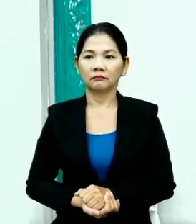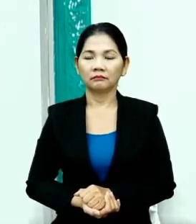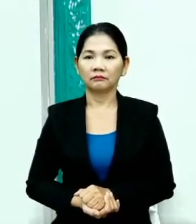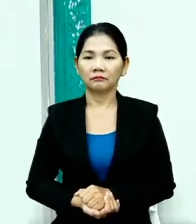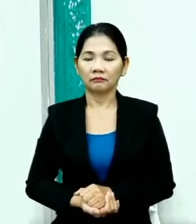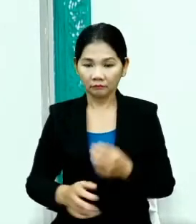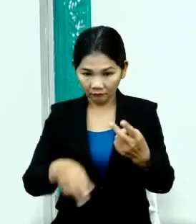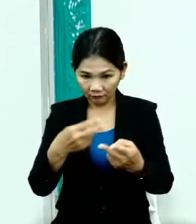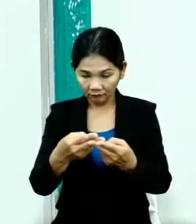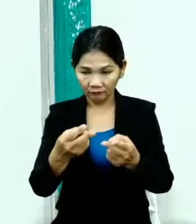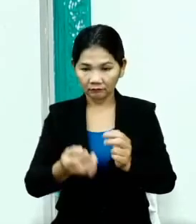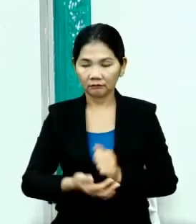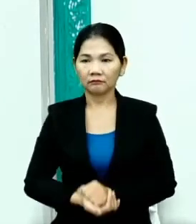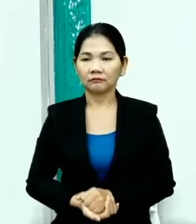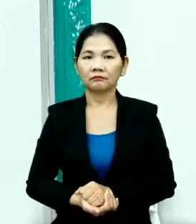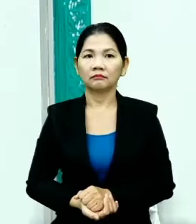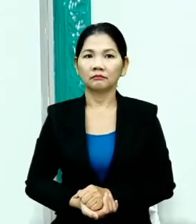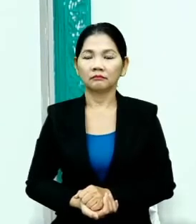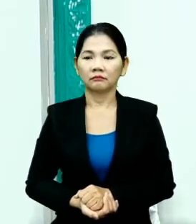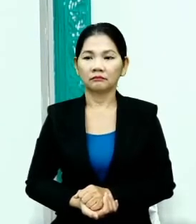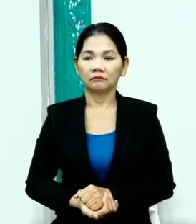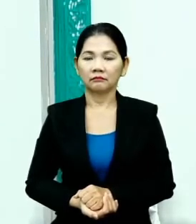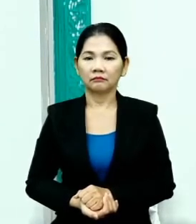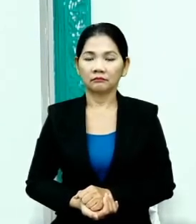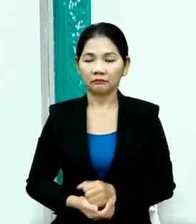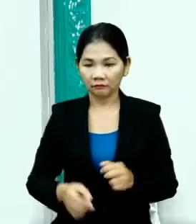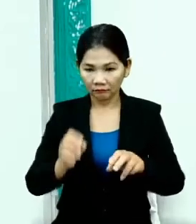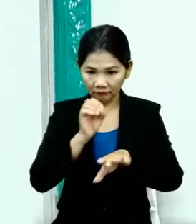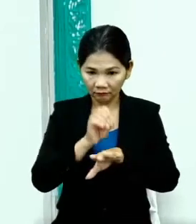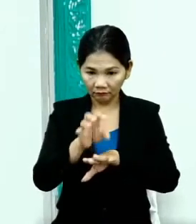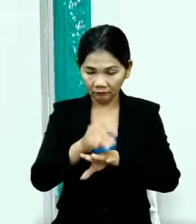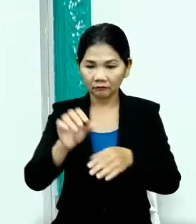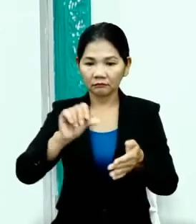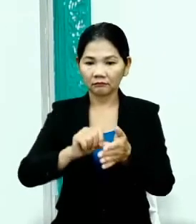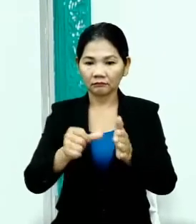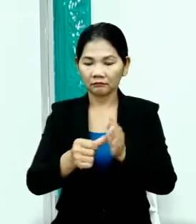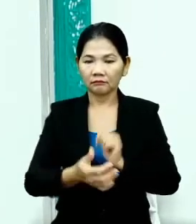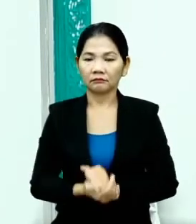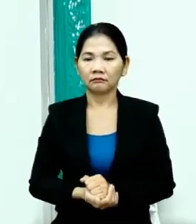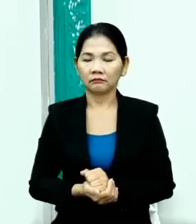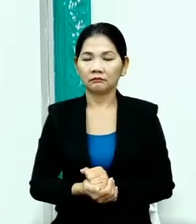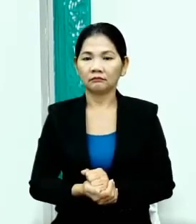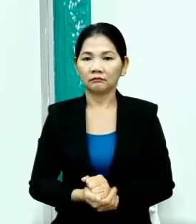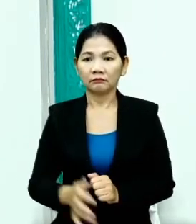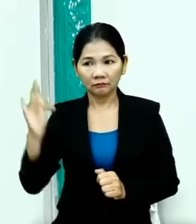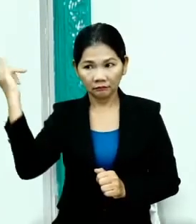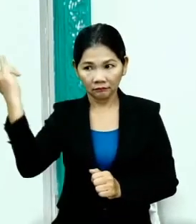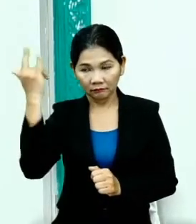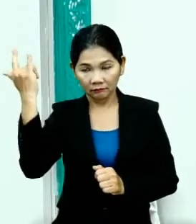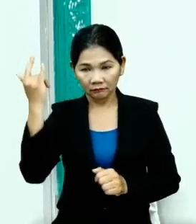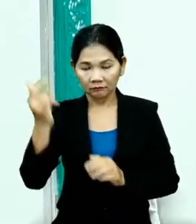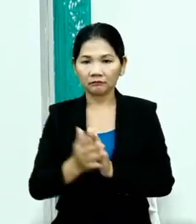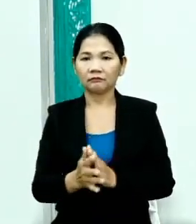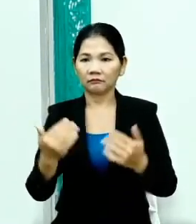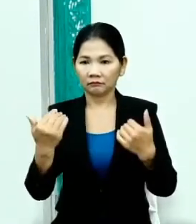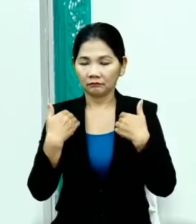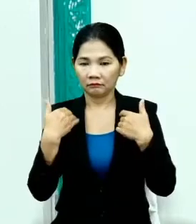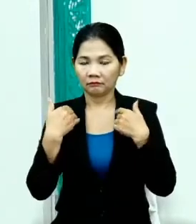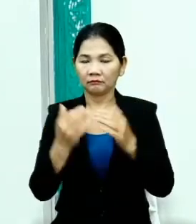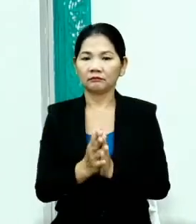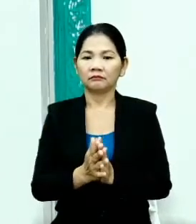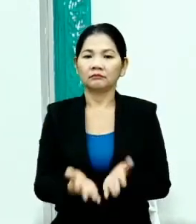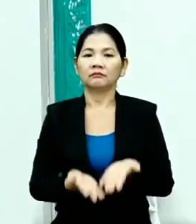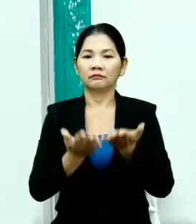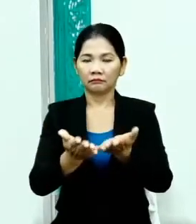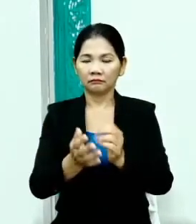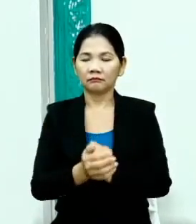Ta, chào lại chú nè cử. Chà, tu miên miên này thá. Bỏ đài ứ kran rùm lật. Áo ý ổ và hạt. Chà